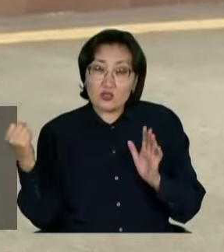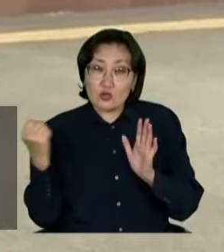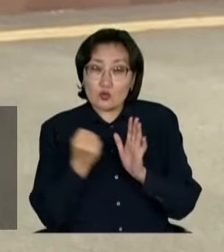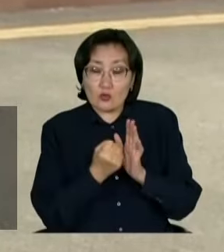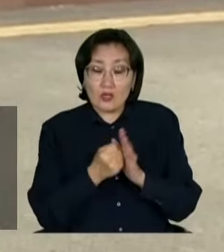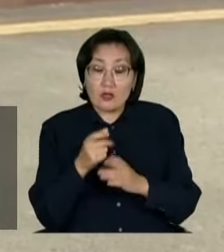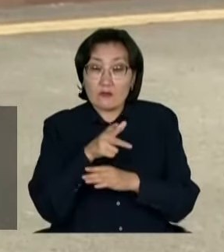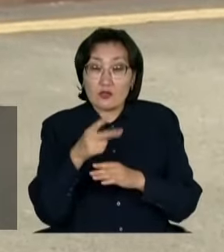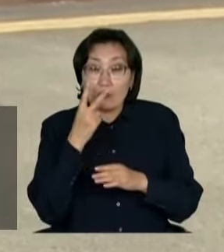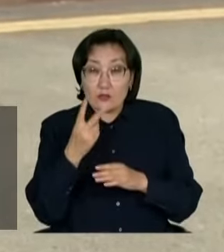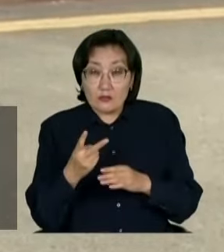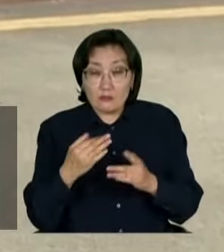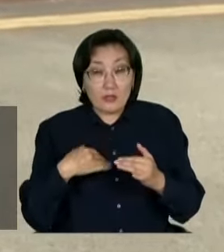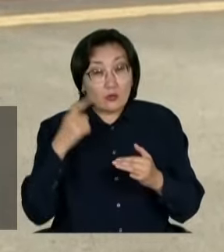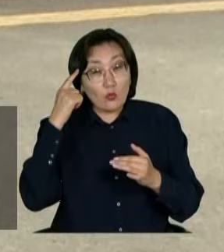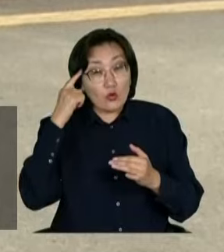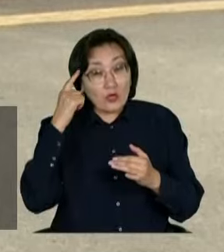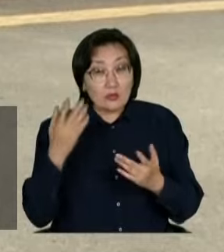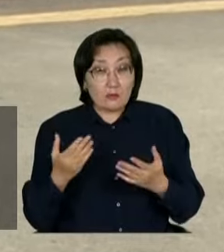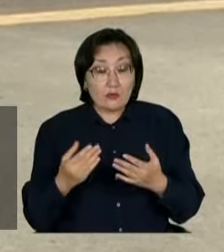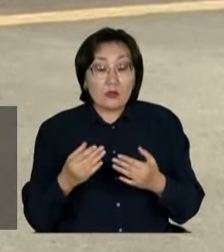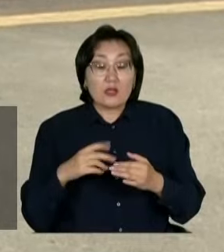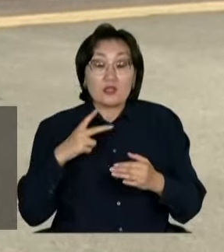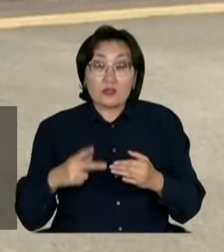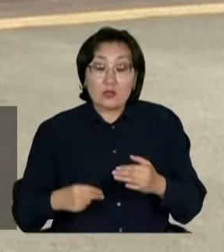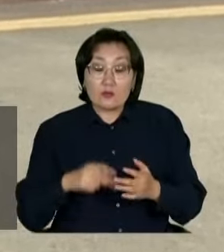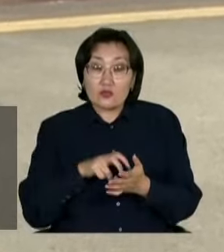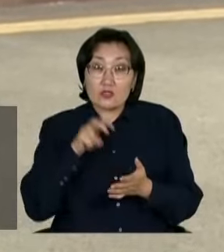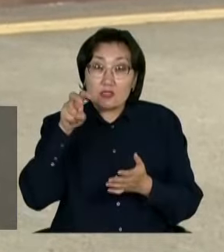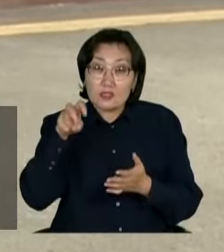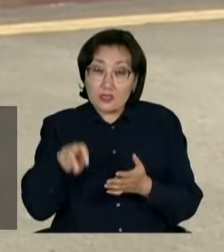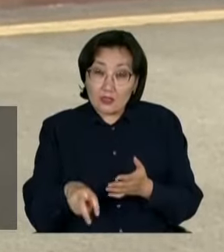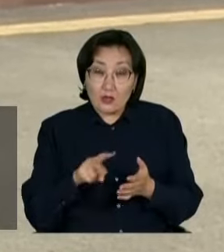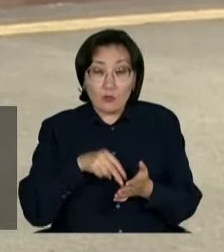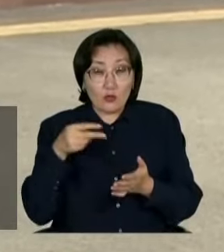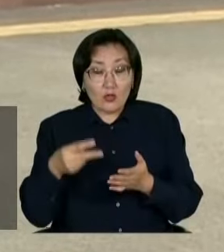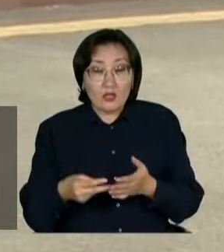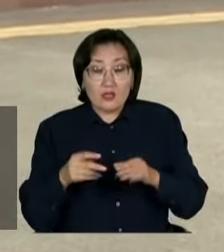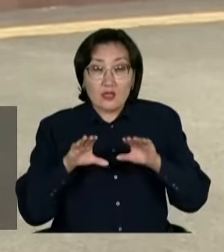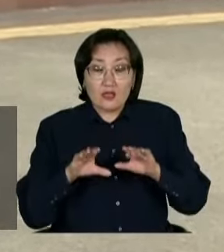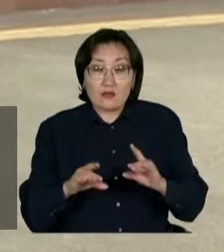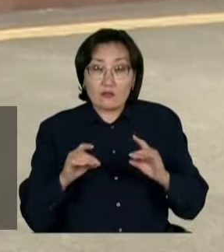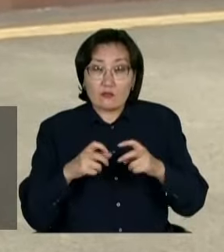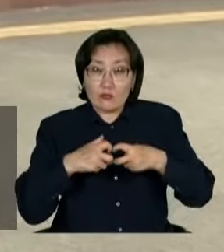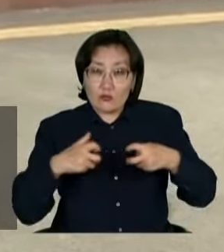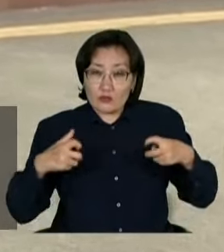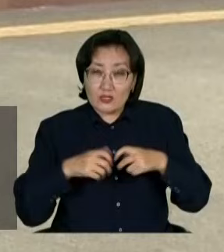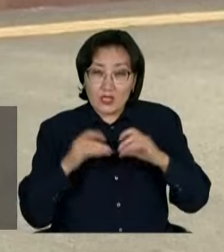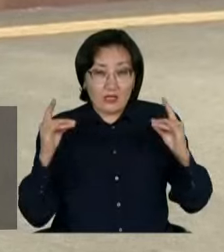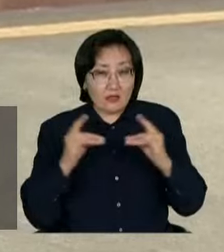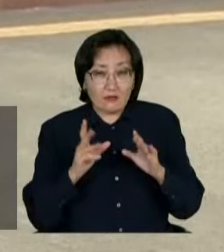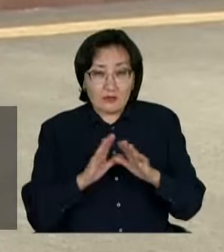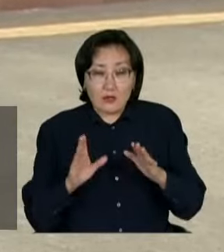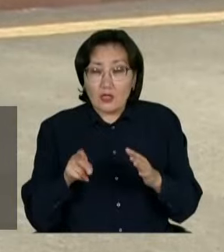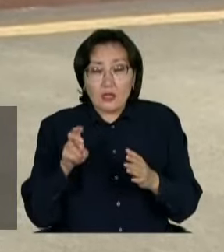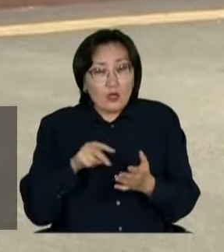Енді мен бір жағынан ойлағаным, бала осы секіріп құлайтындай пружины бар диван емес, кроват емес балдардық. Ол қалай құлады